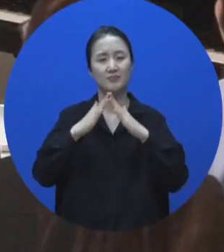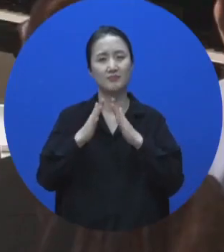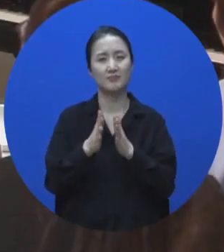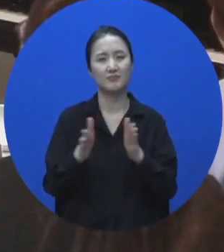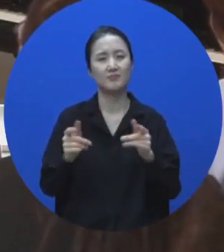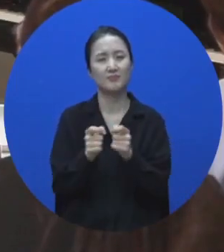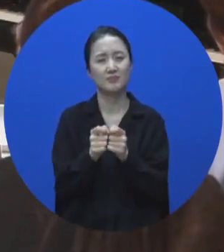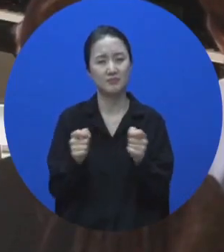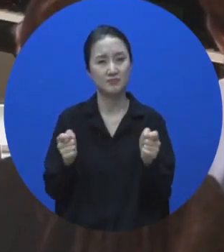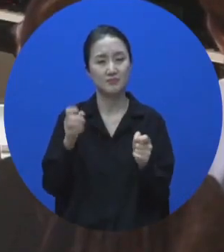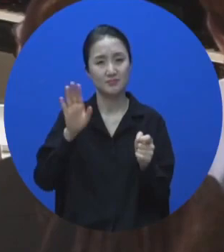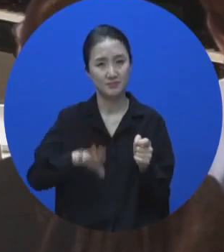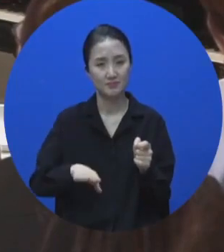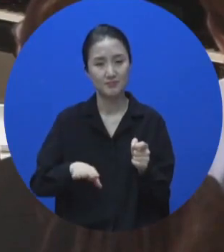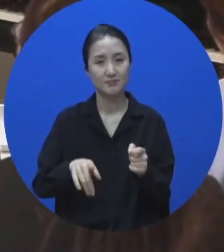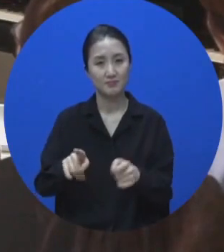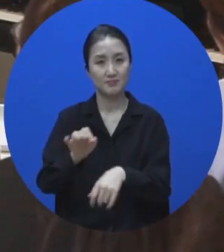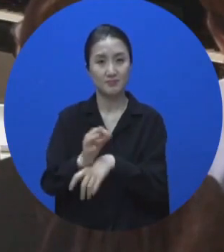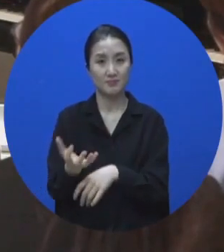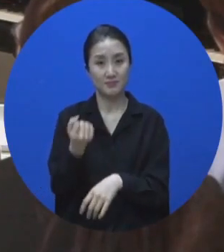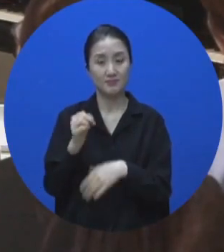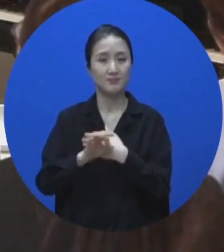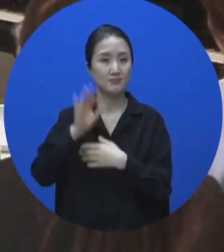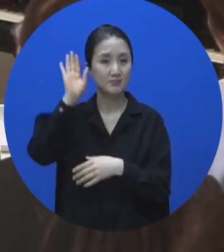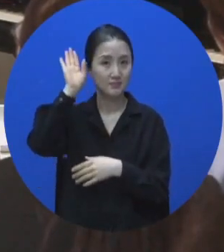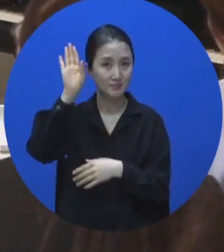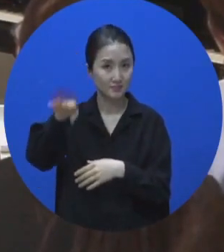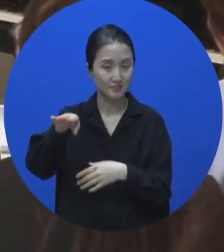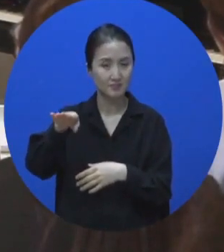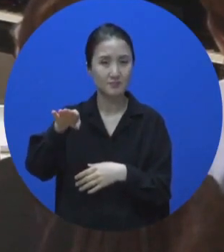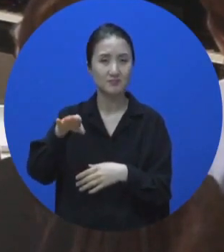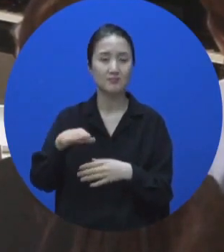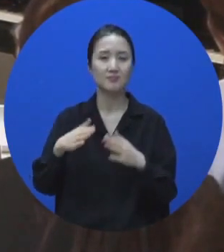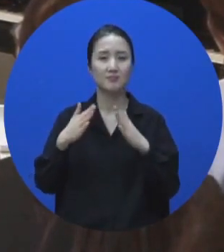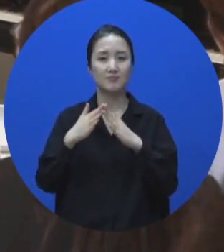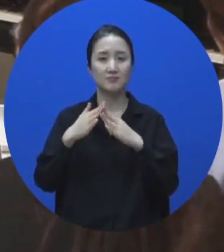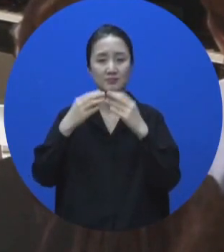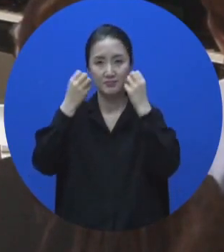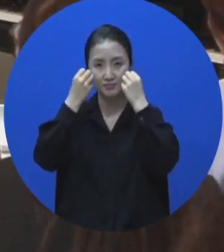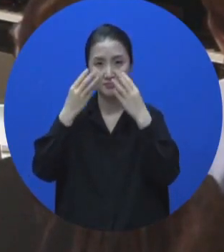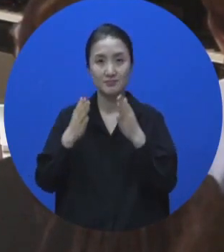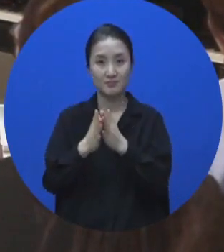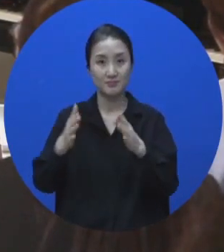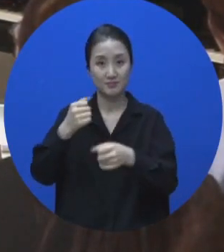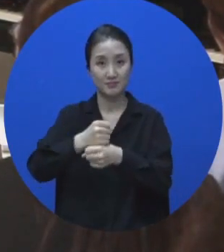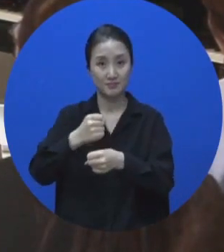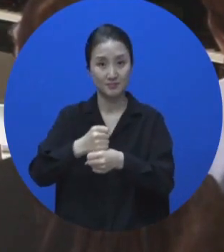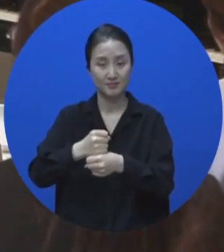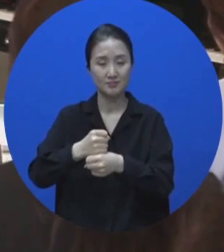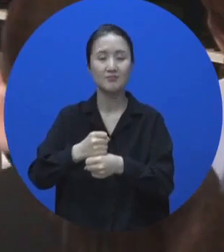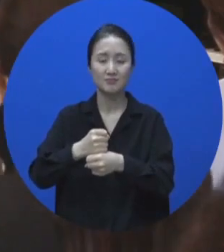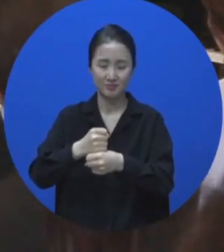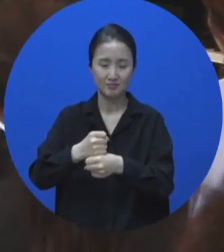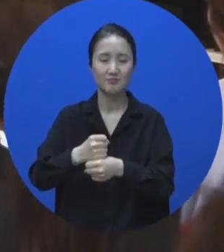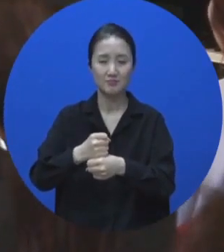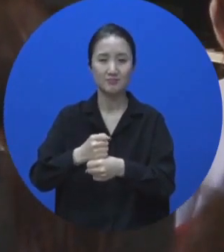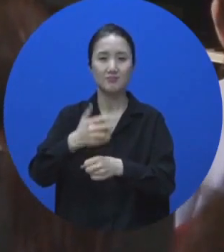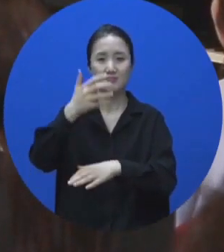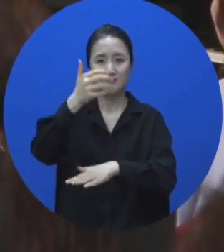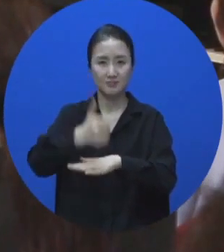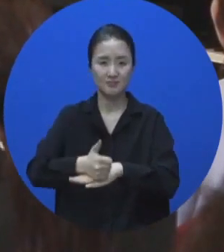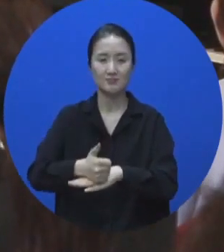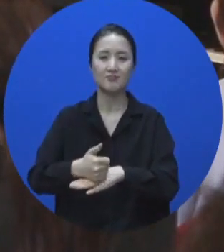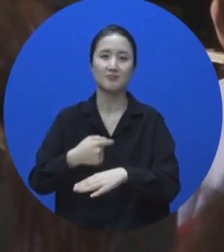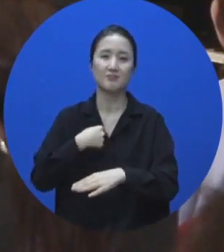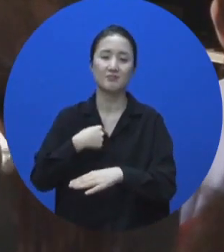집이지만 새 아파트로 더 나는 그런 집을 갖게 되는 거죠 이거는 통장이 없어도 됩니다 그냥 부동산 가서